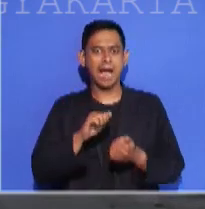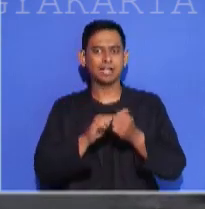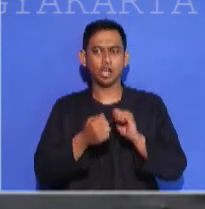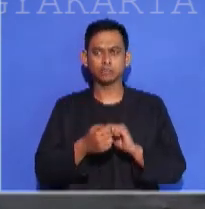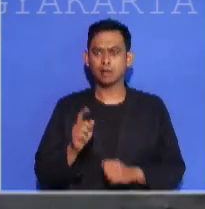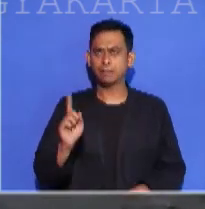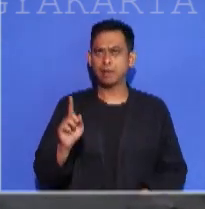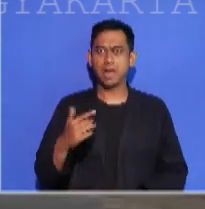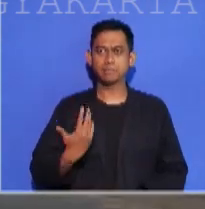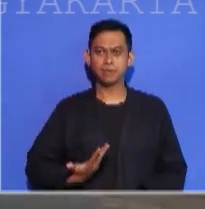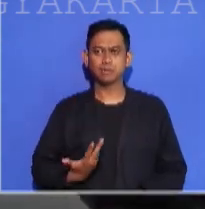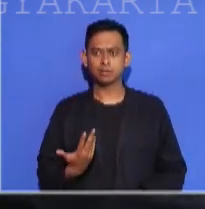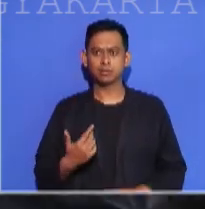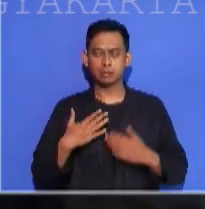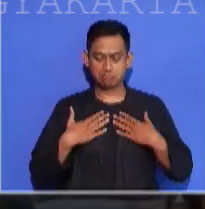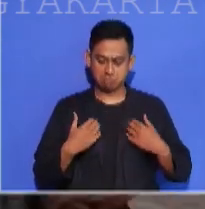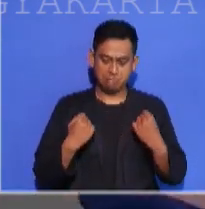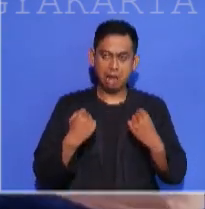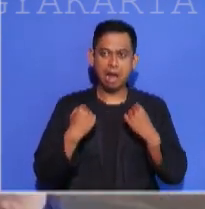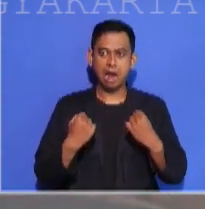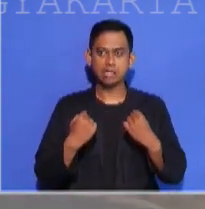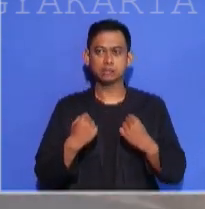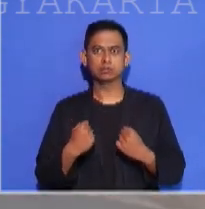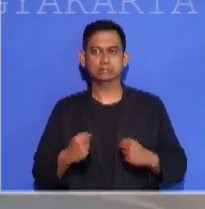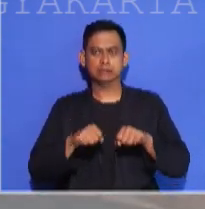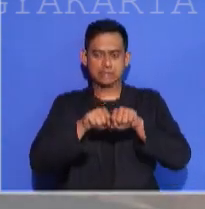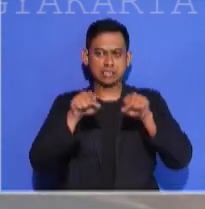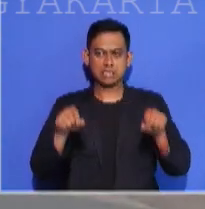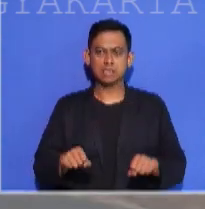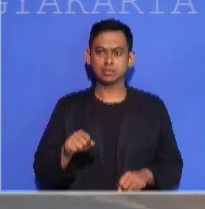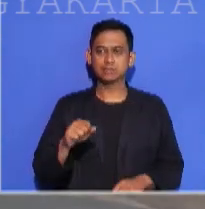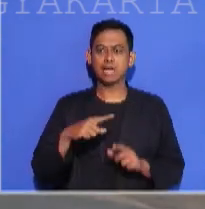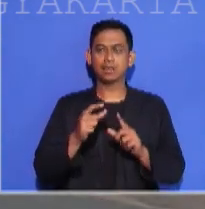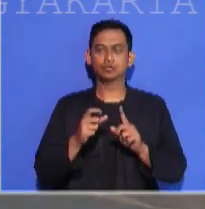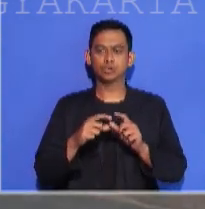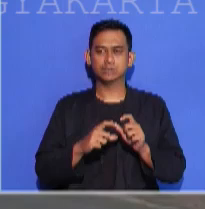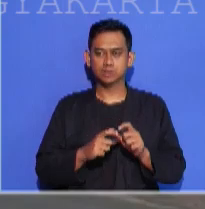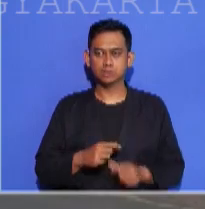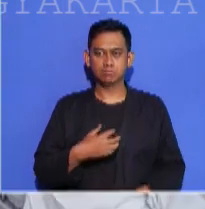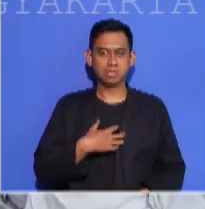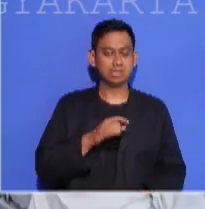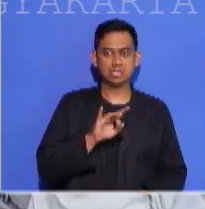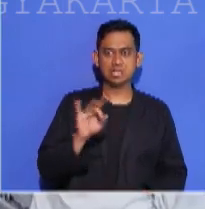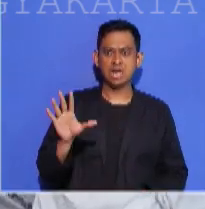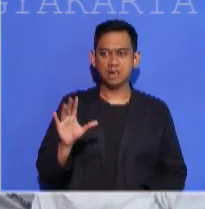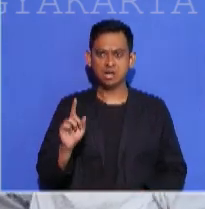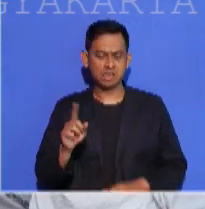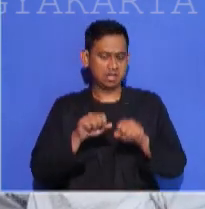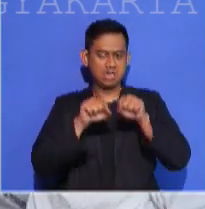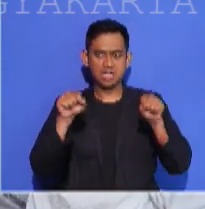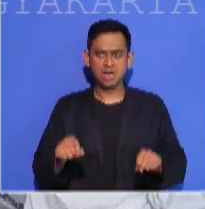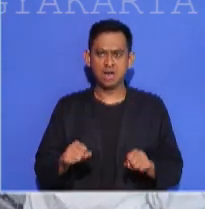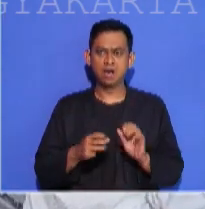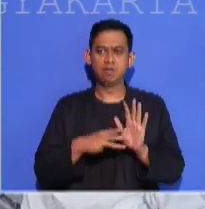disebabkan reaksi imunologi penyakit sistemik maupun Lupus kondisi-kondisi lain yang dapat menyebabkan melemahnya sistem imun juga dapat